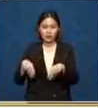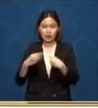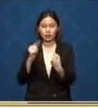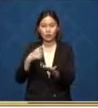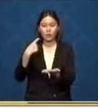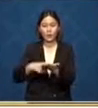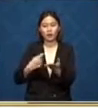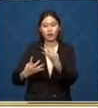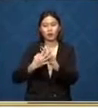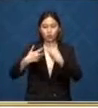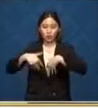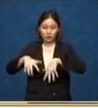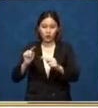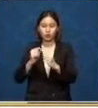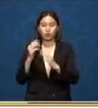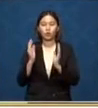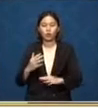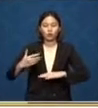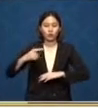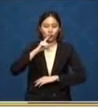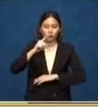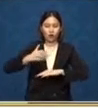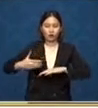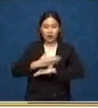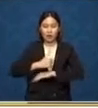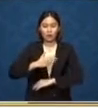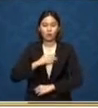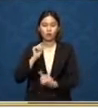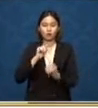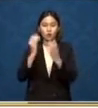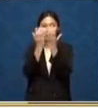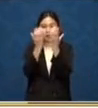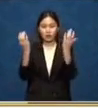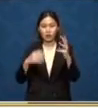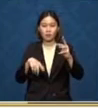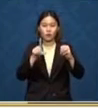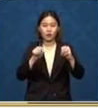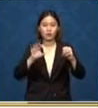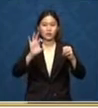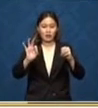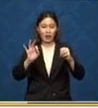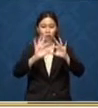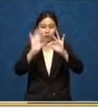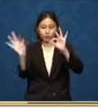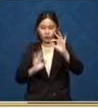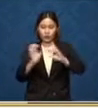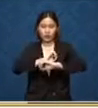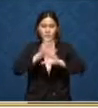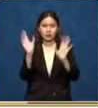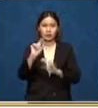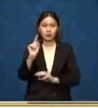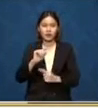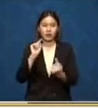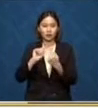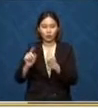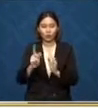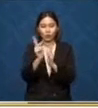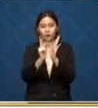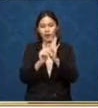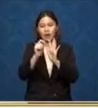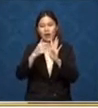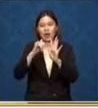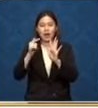ประกันตัวให้ผู้ต้องขังทางการเมืองดิฉันขออ้างอิงรัฐธรรมนูญนะคะมาตรา 29เขียนไว้ชัดเจนว่าในคดีอาญาให้